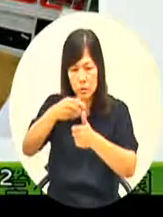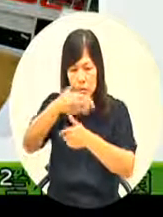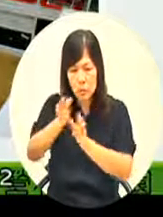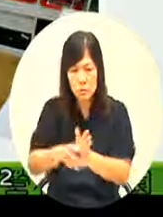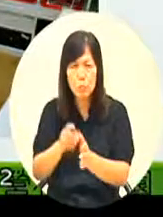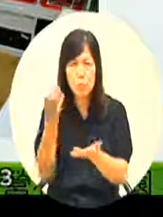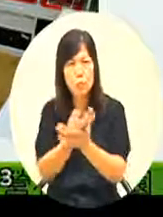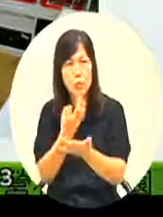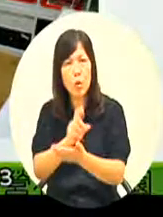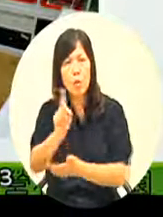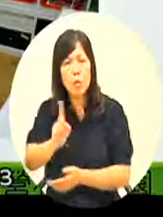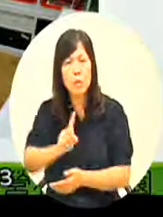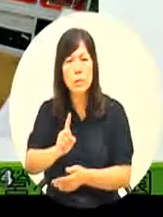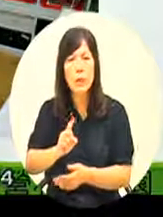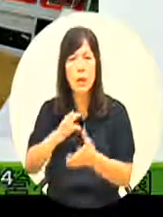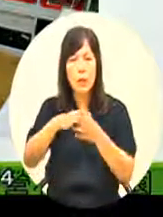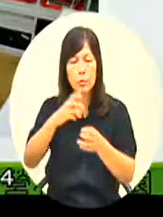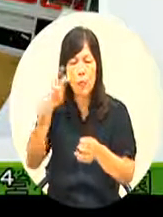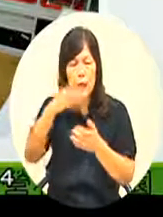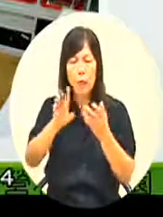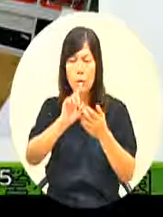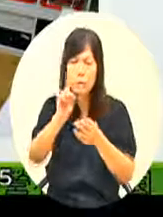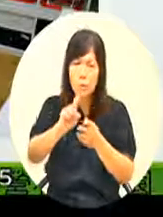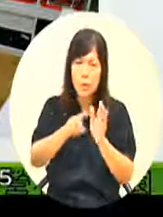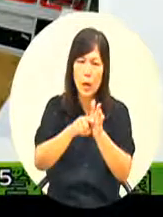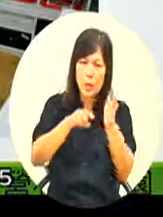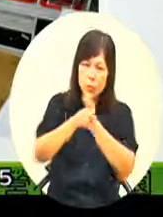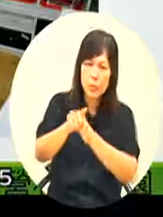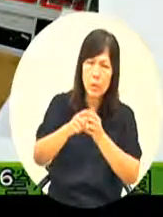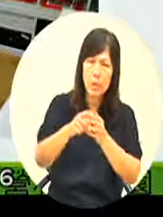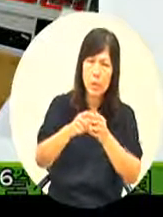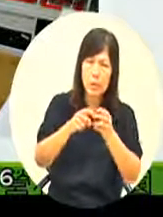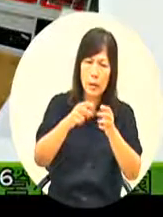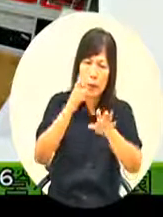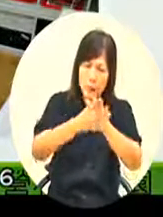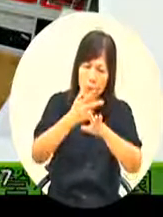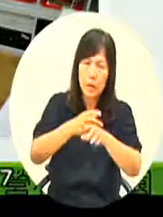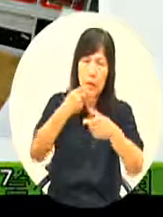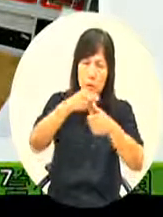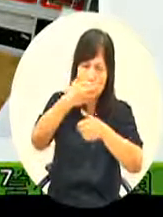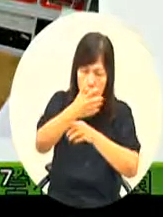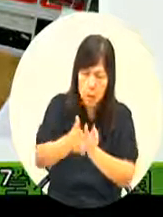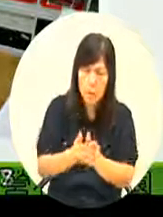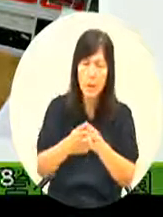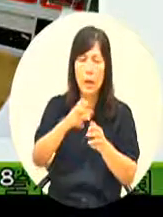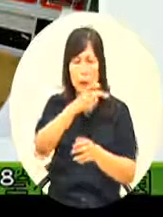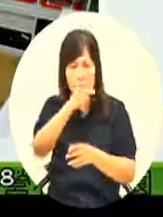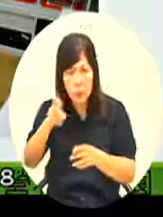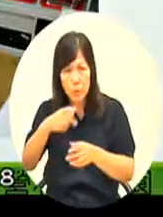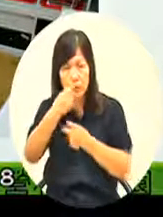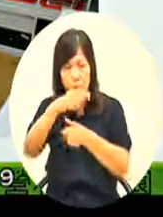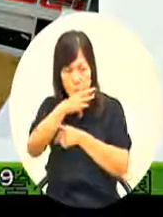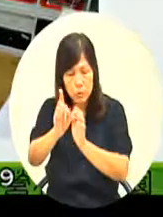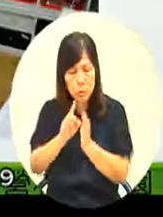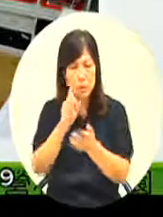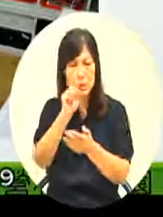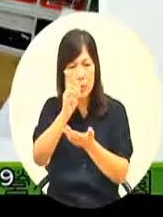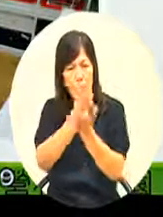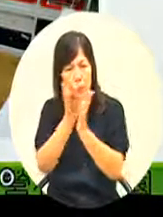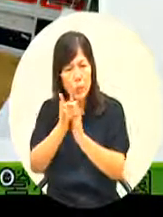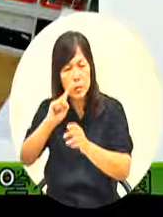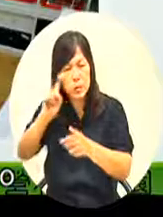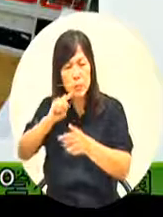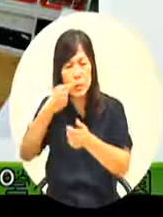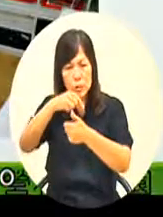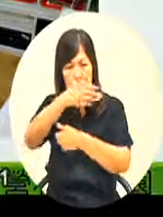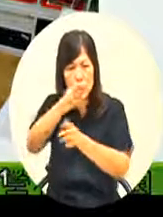什么？因为我还要有哪一些专任的教室，那我还要有哪英语教室、什么教室，都每一个